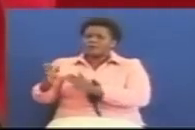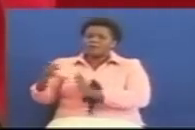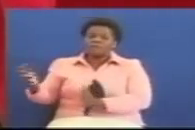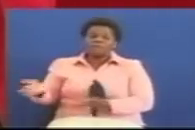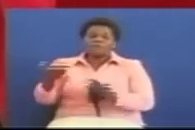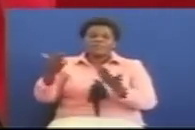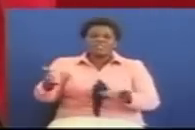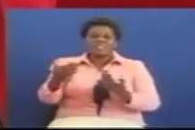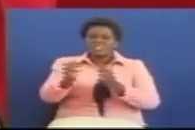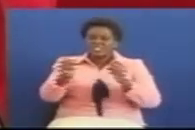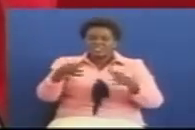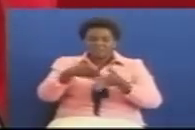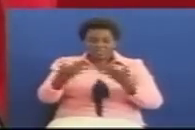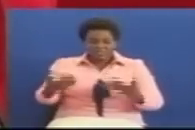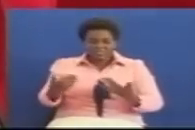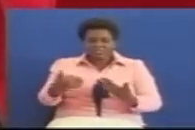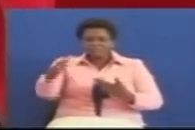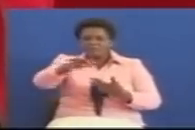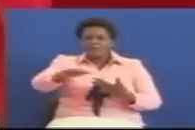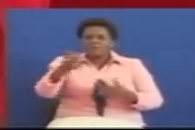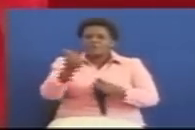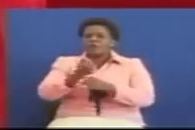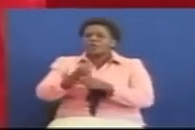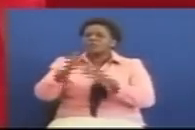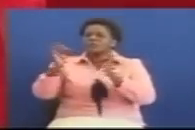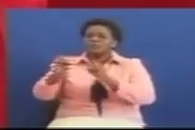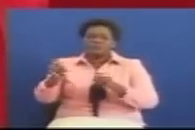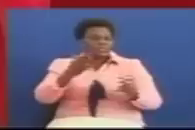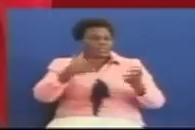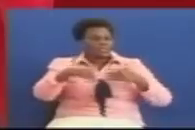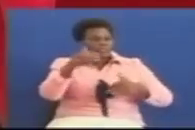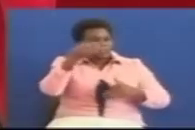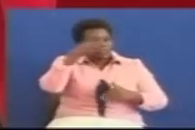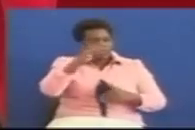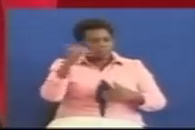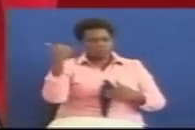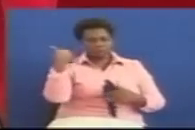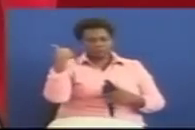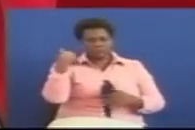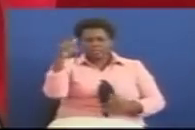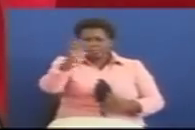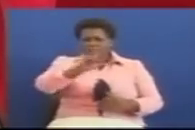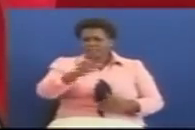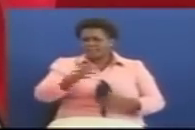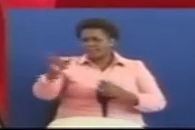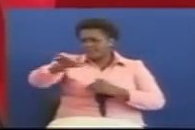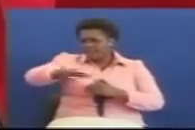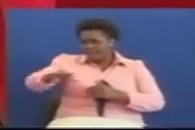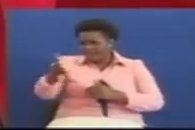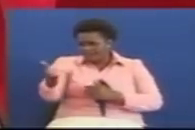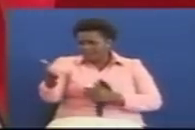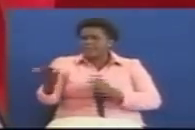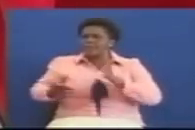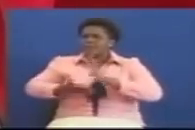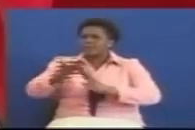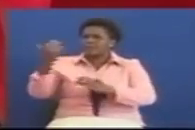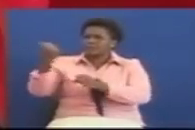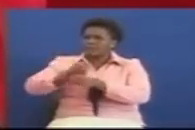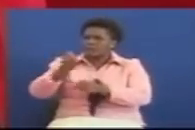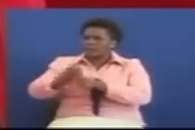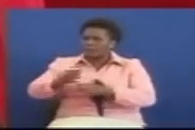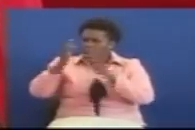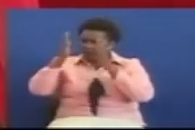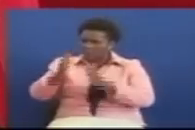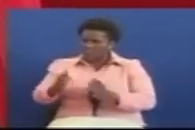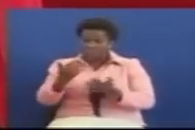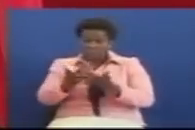bado haijaanza kufanya kazi. Sasa tunataka tupate majibu ya serikali. Ni lini maeneo haya na skimu hizi zitaanza kufanya kazi, kwani mpango